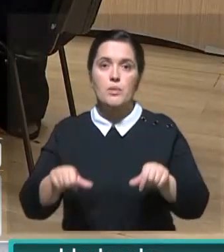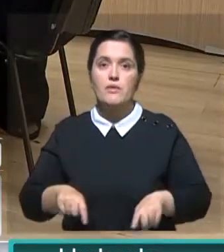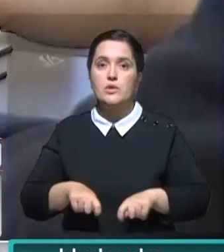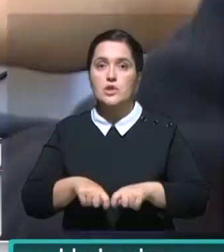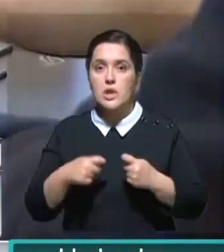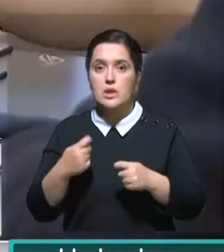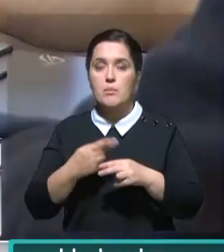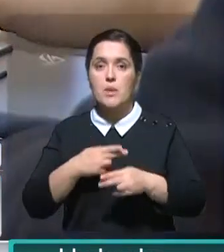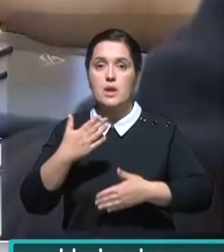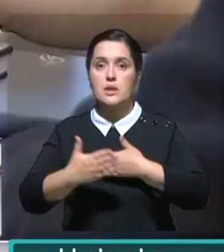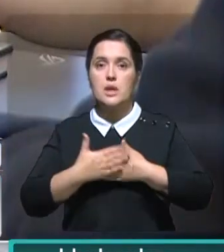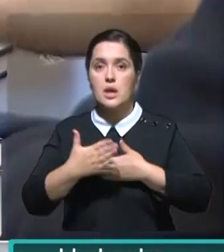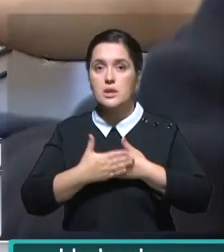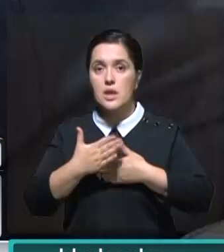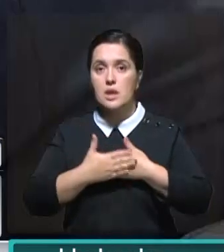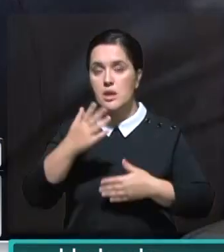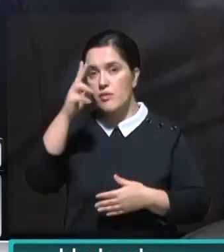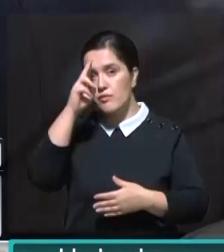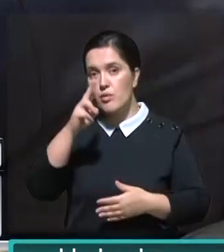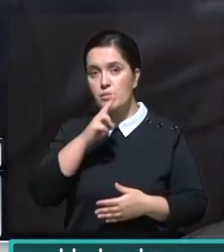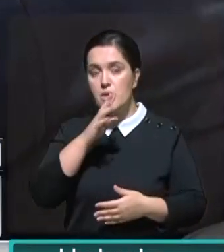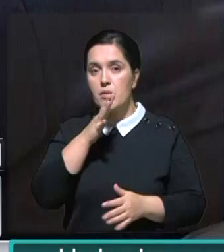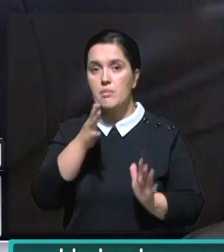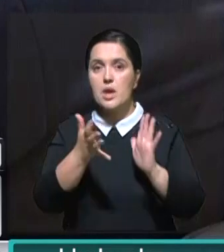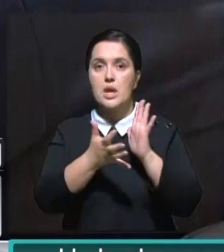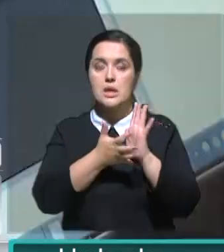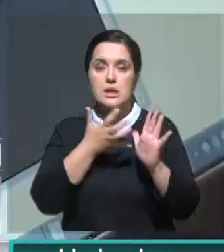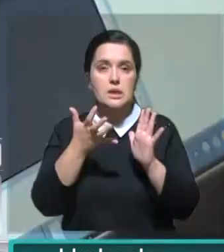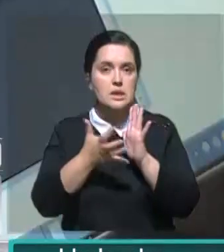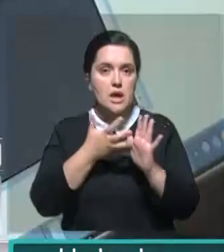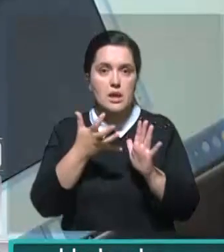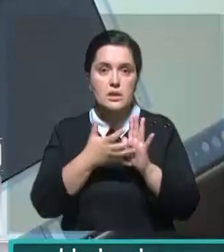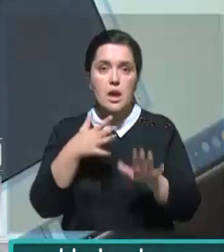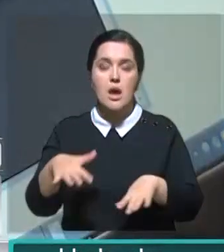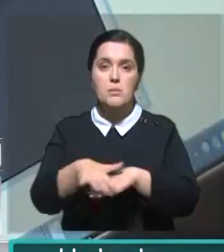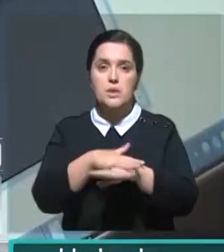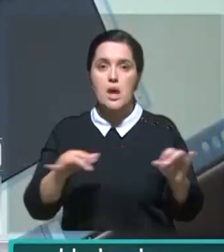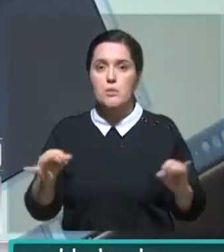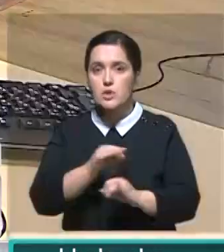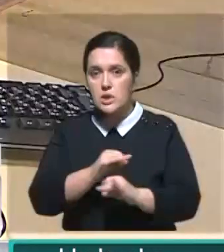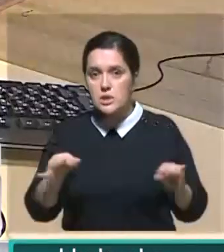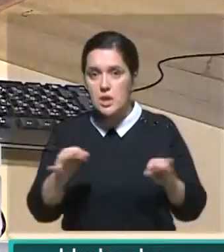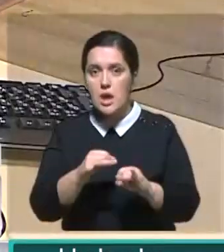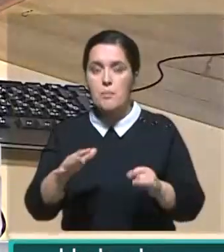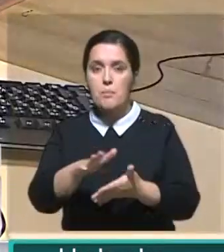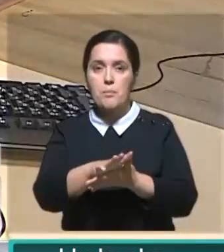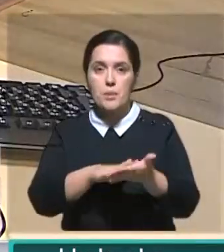такое правонарушение. Ведомство считает наказание в виде 2-месячного срока недостаточным. Общественное